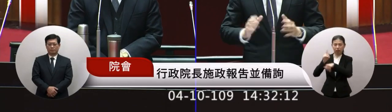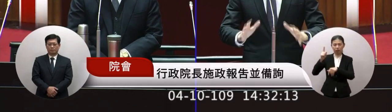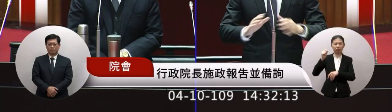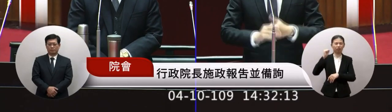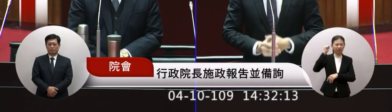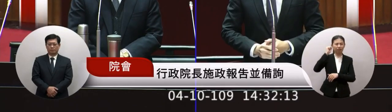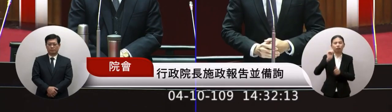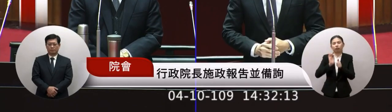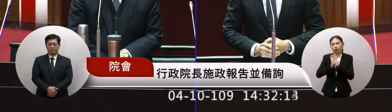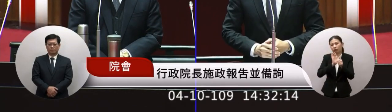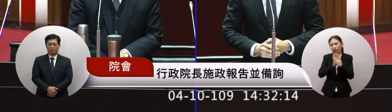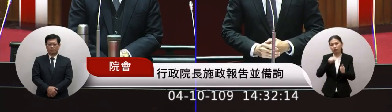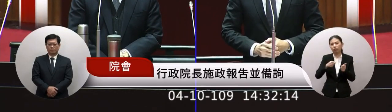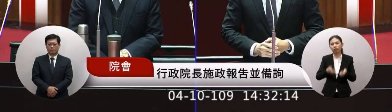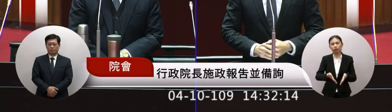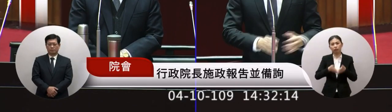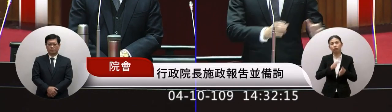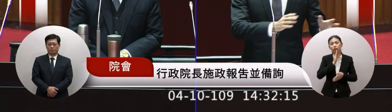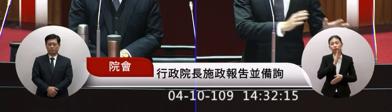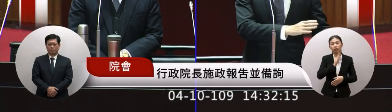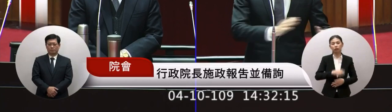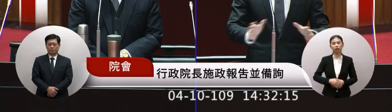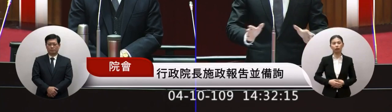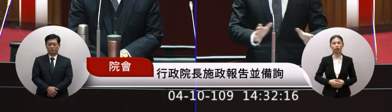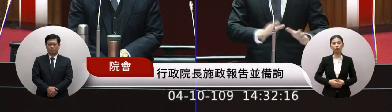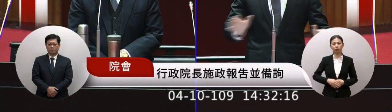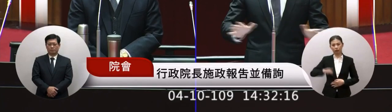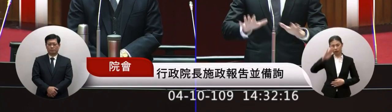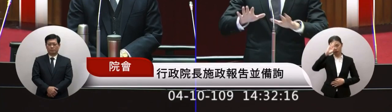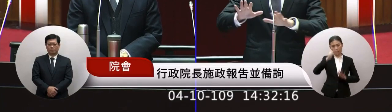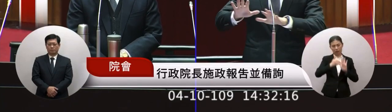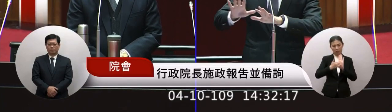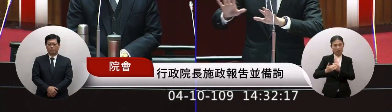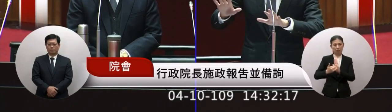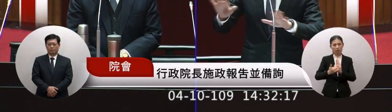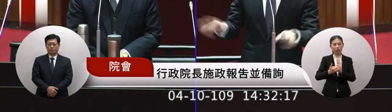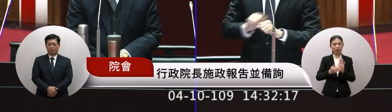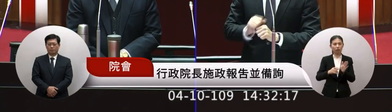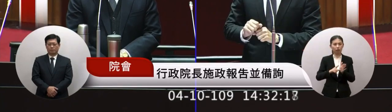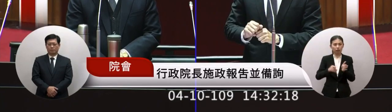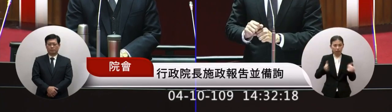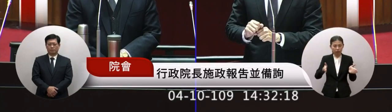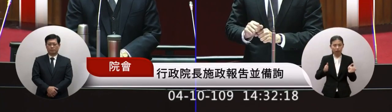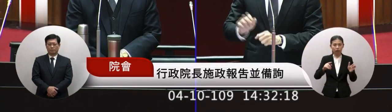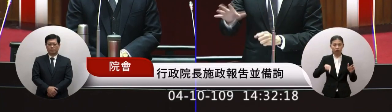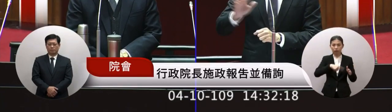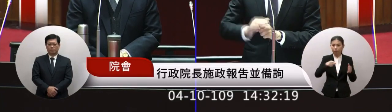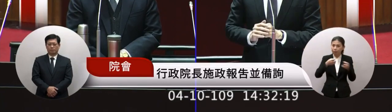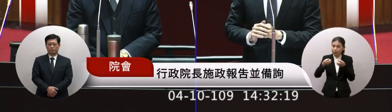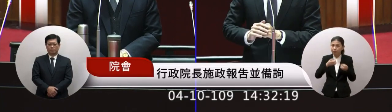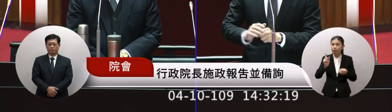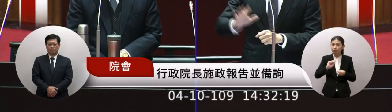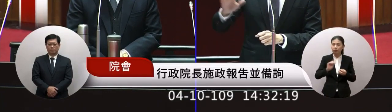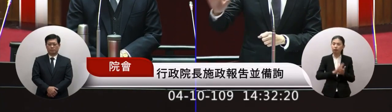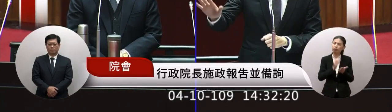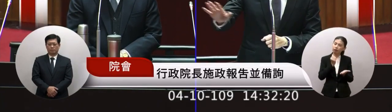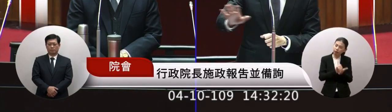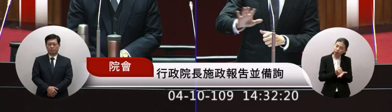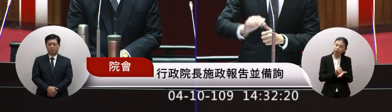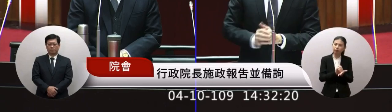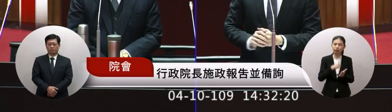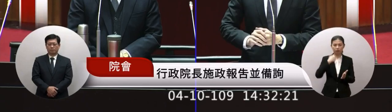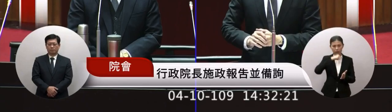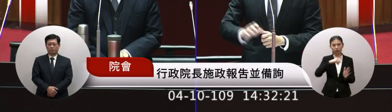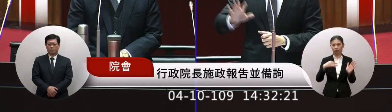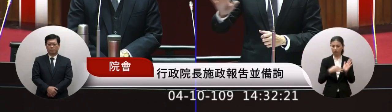前辈，拢伫推塞一个足重要的工课。防疫的期间，大家较直的讨论的吼，是护照啦吼，还有